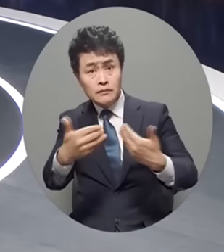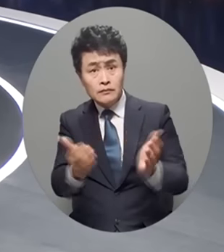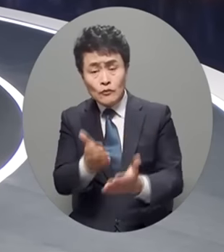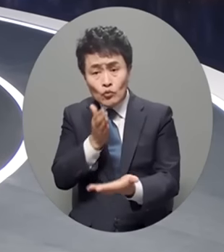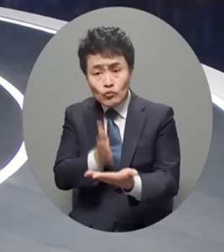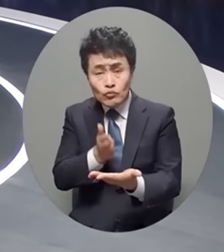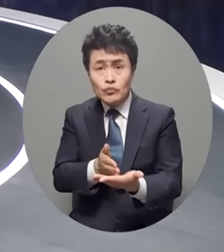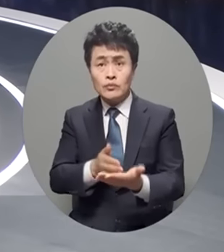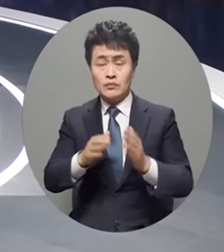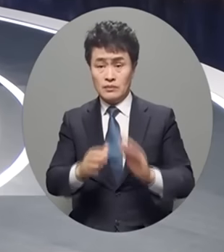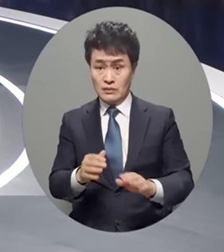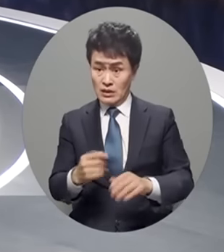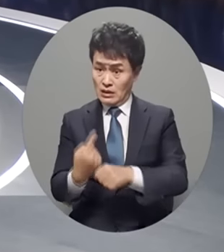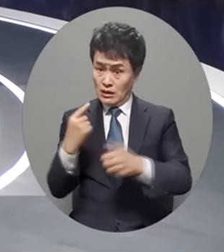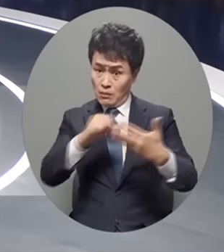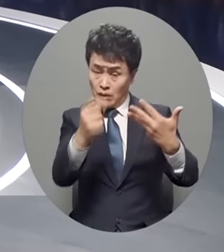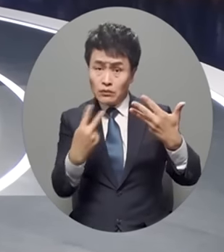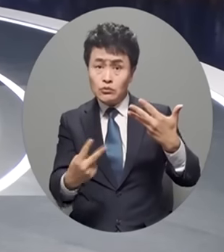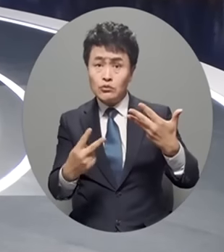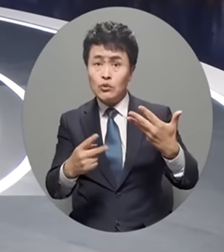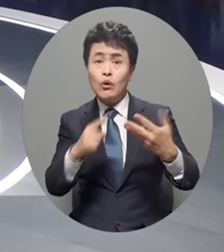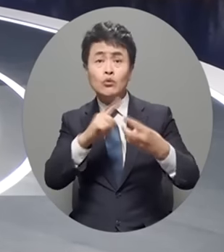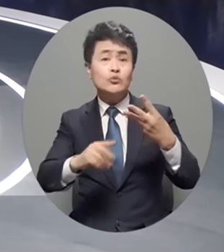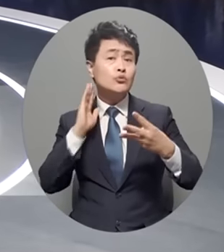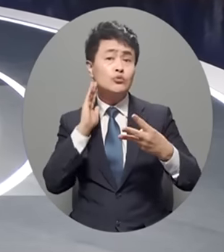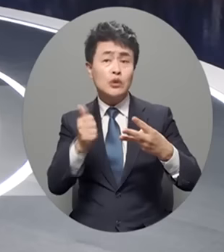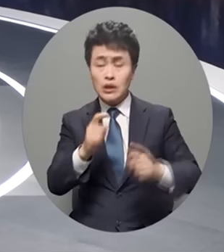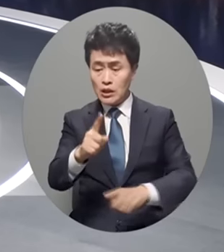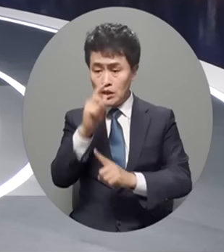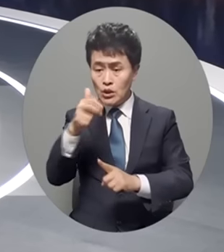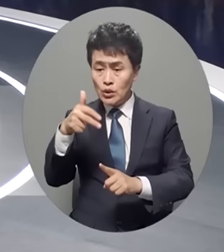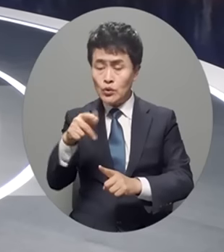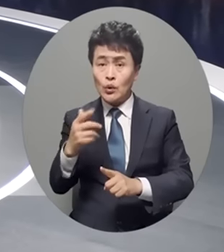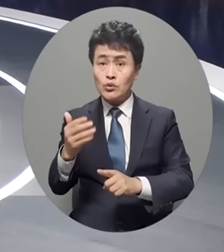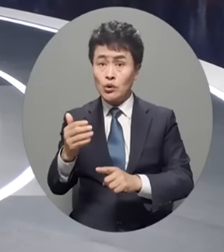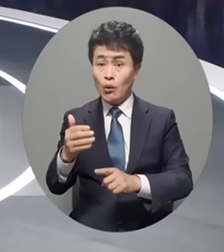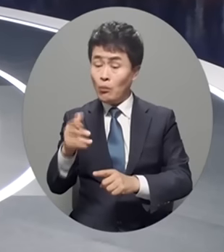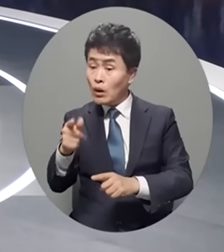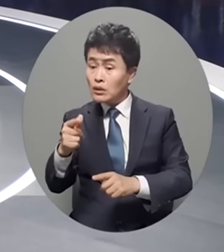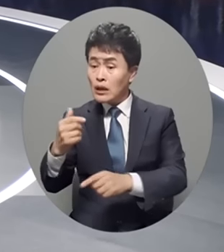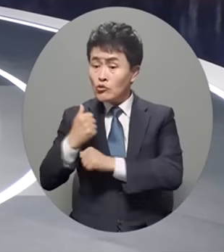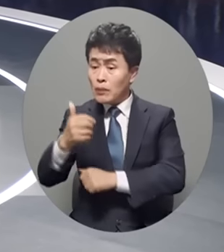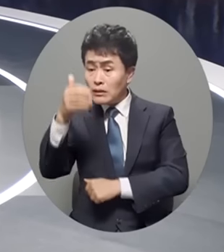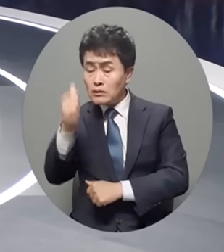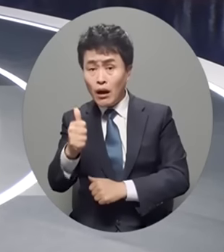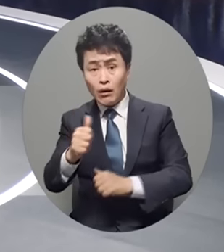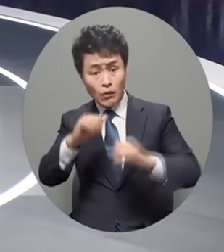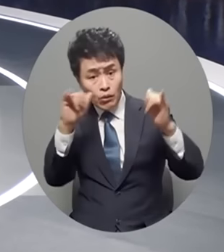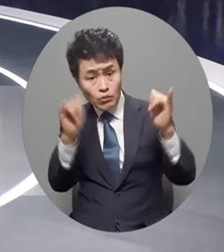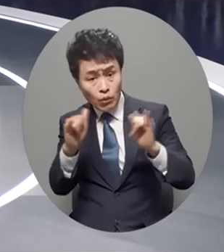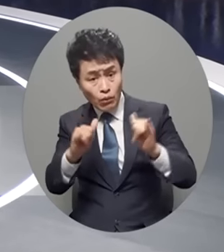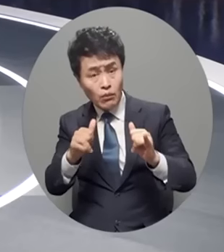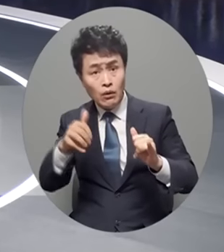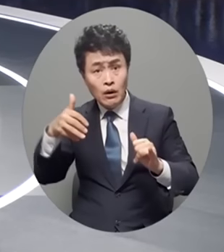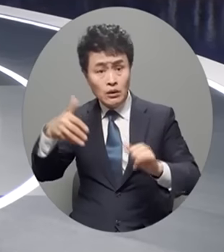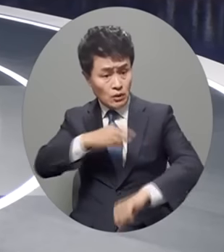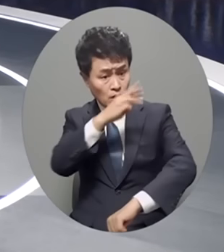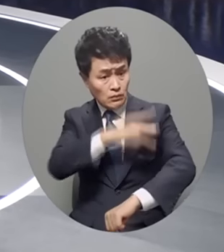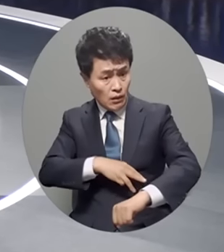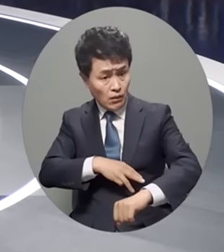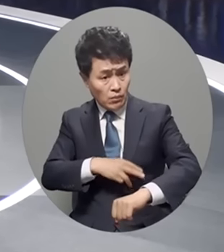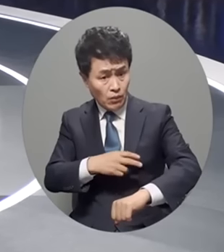있는 게 작년 8월 2일 윤 대통령하고 이종섭 당시 국방부 장관의 통화가 이 최상병하고는 관련이 없다는